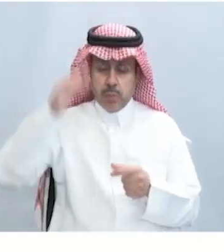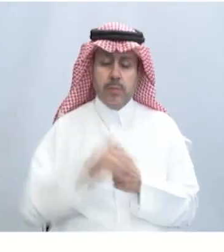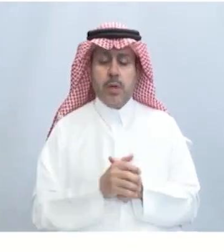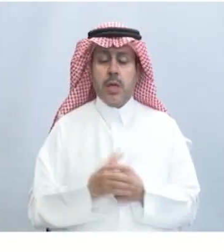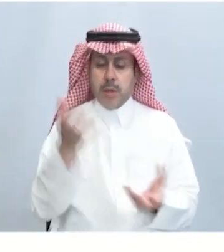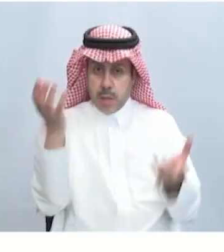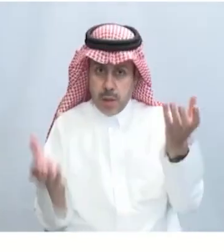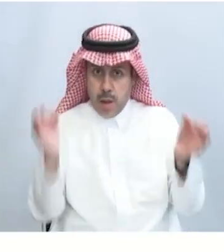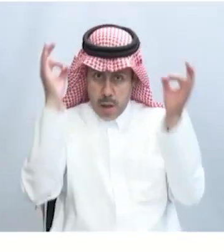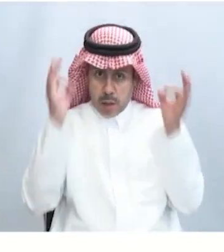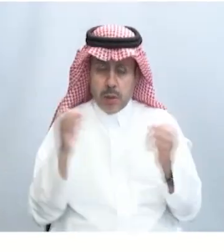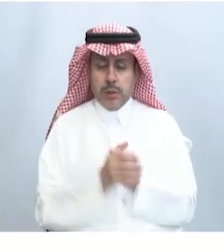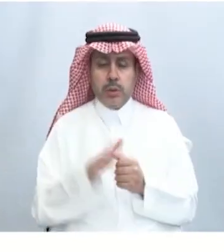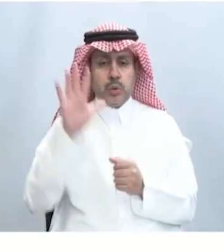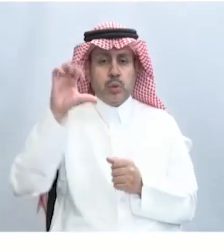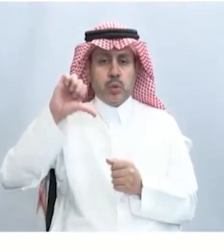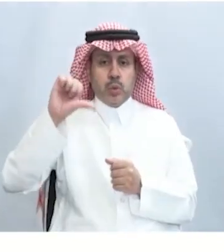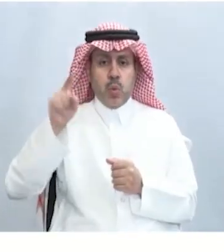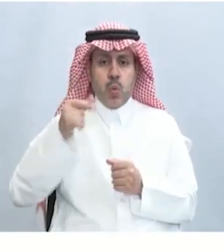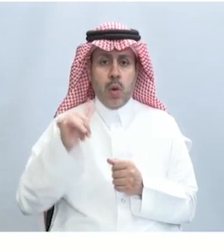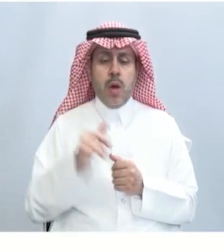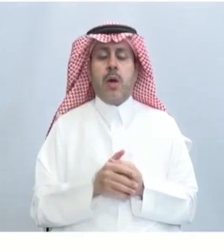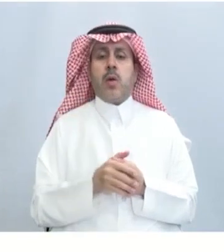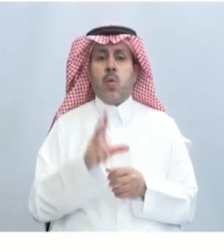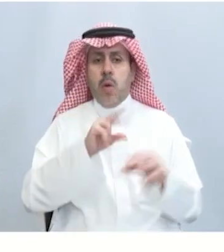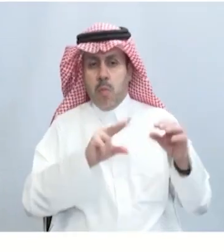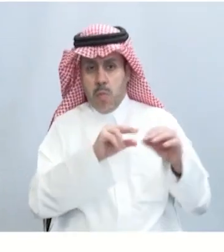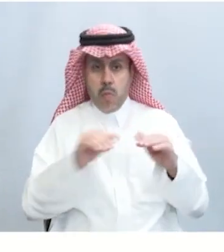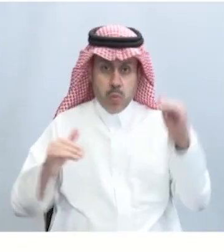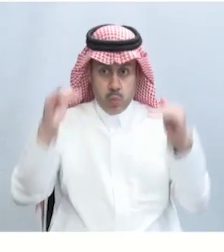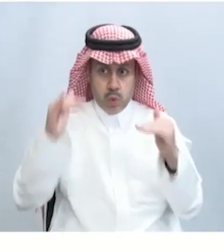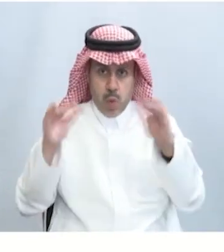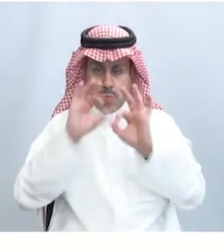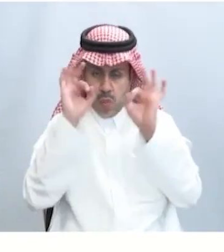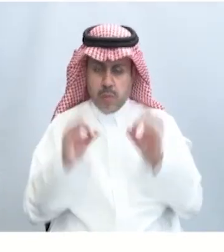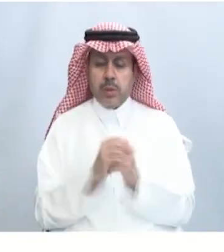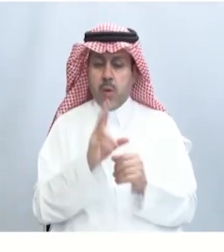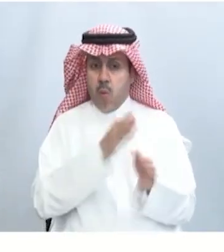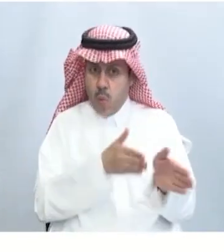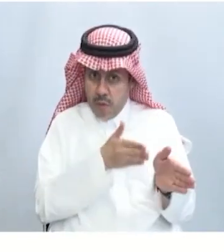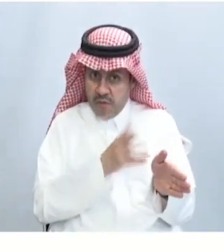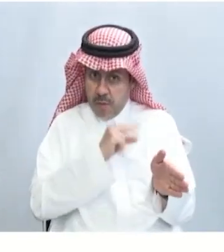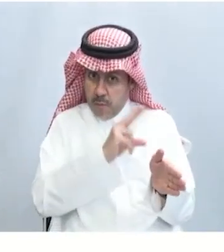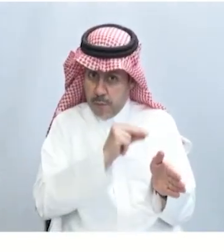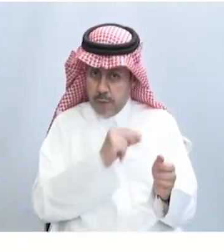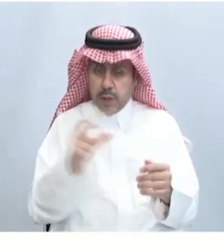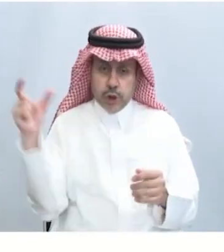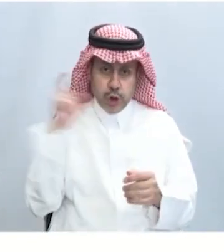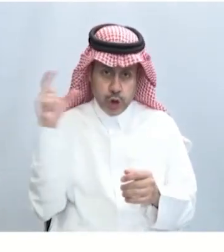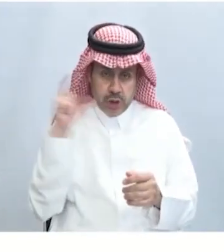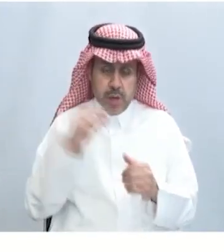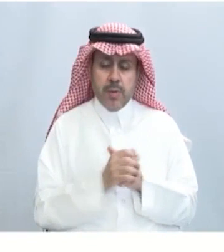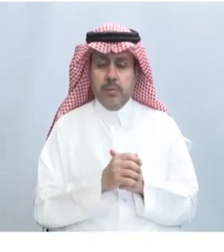العدل والشورى والمساواه وفق ايش الشريعه الاسلاميه وفق الشريعه